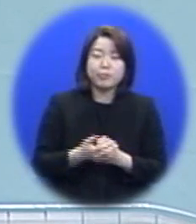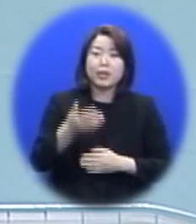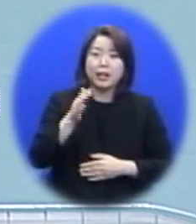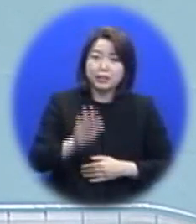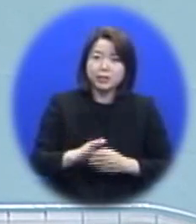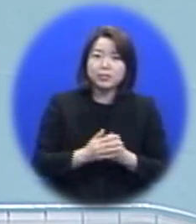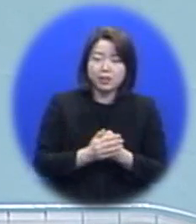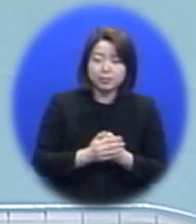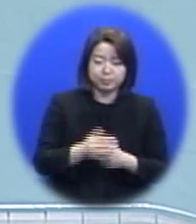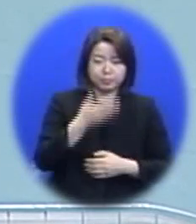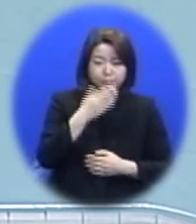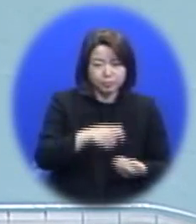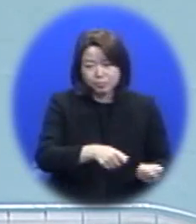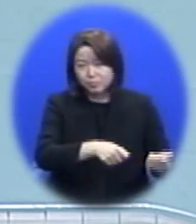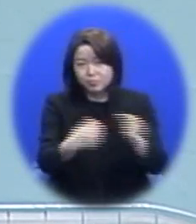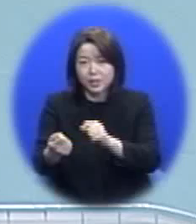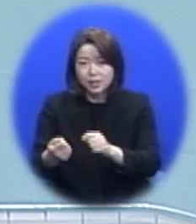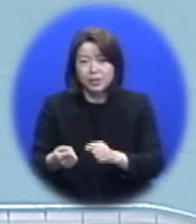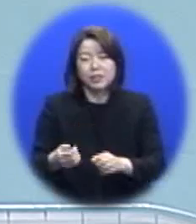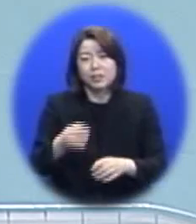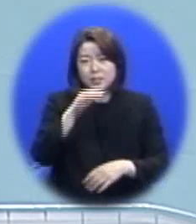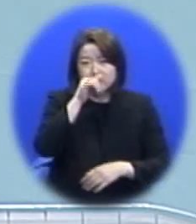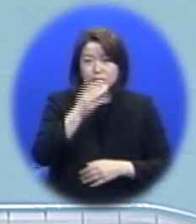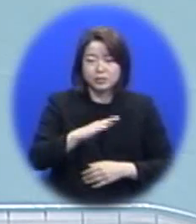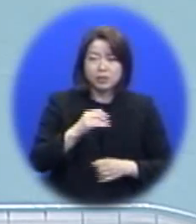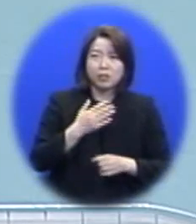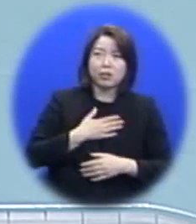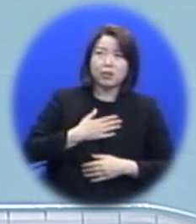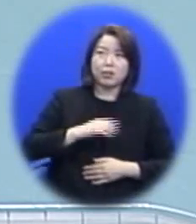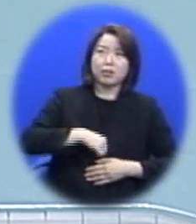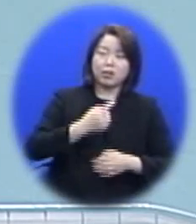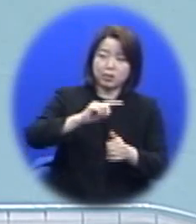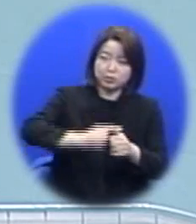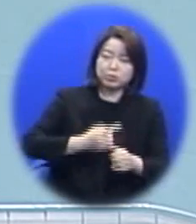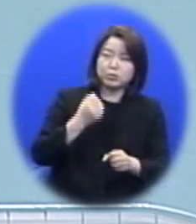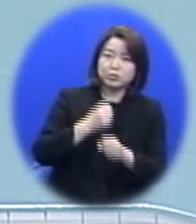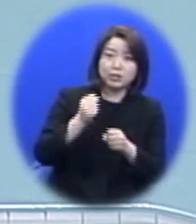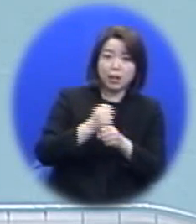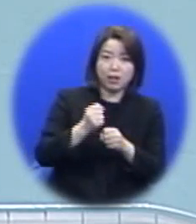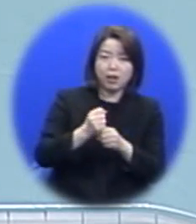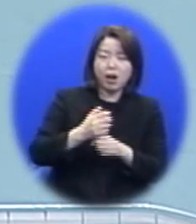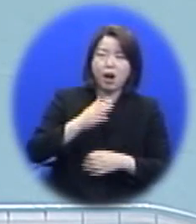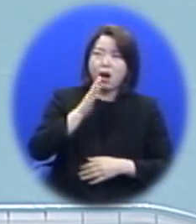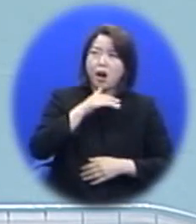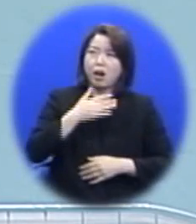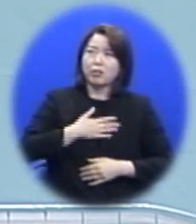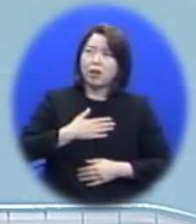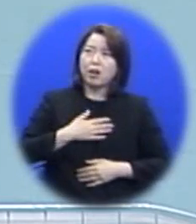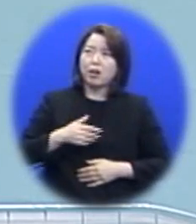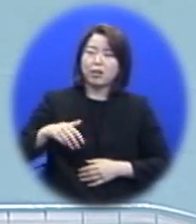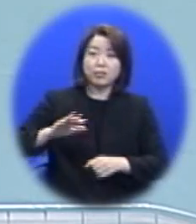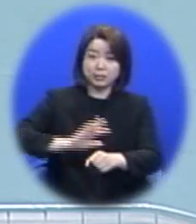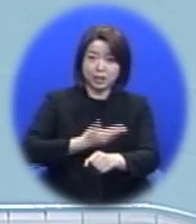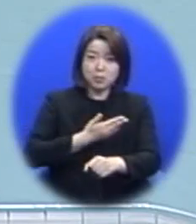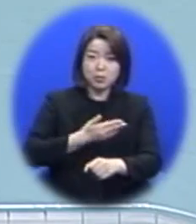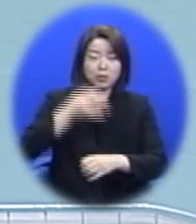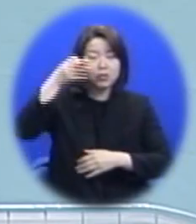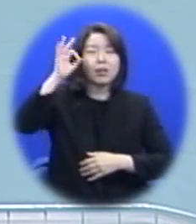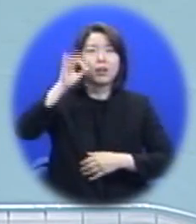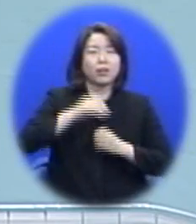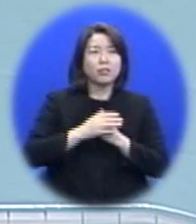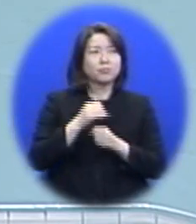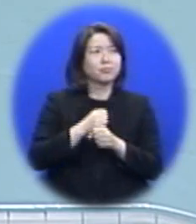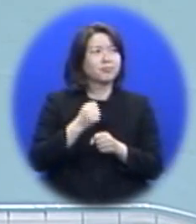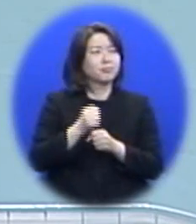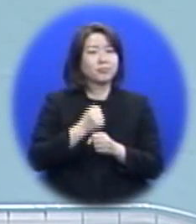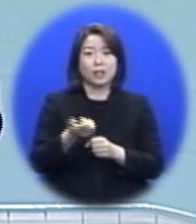그런데 일단 밥상은 걷어찼는데 너무 당황스럽고 자기도 내가 잘못했구나 그런 생각이 들어서